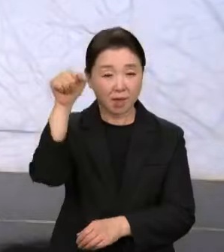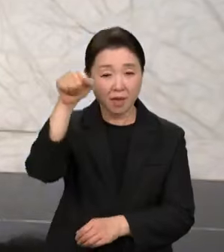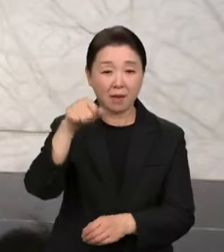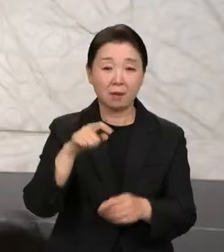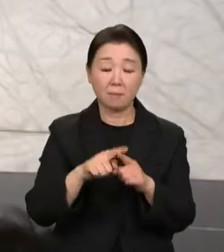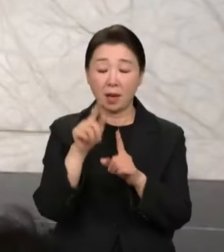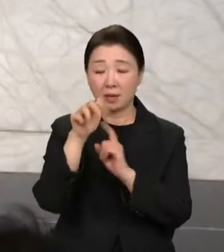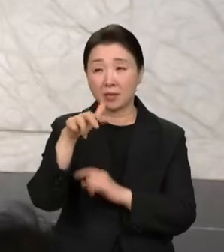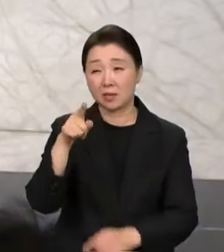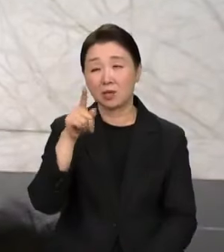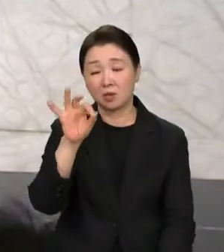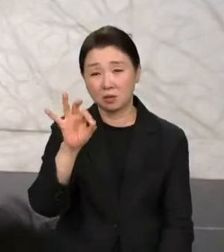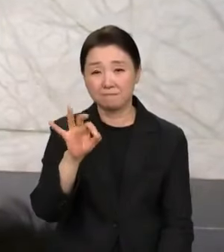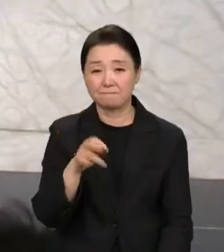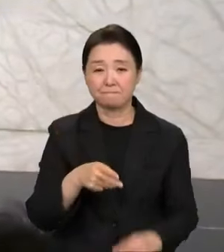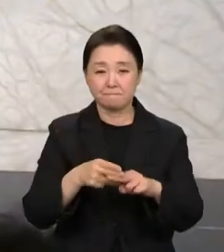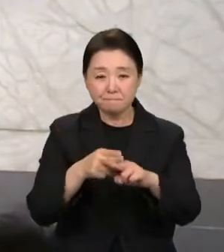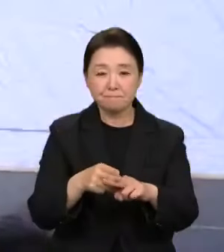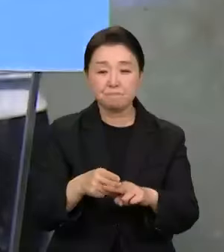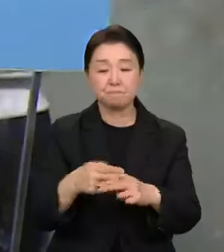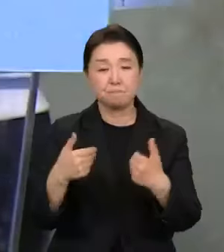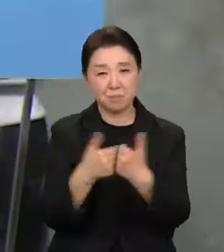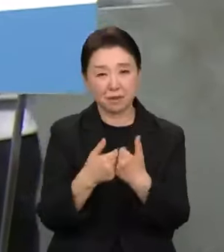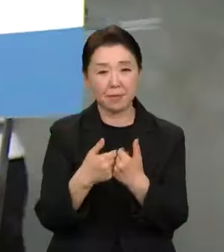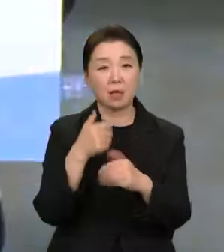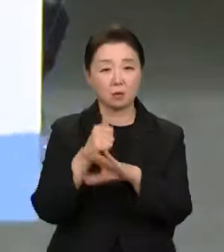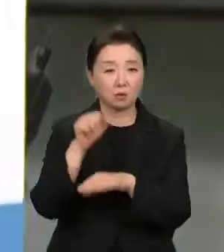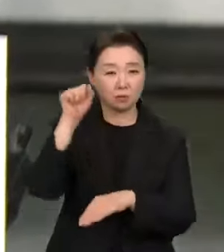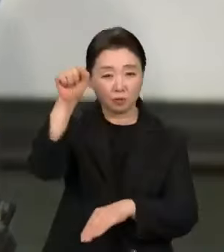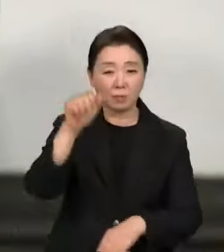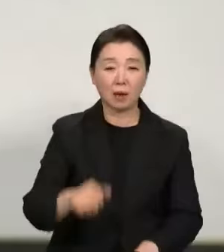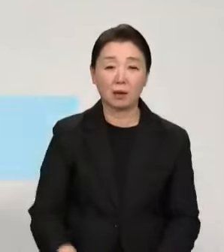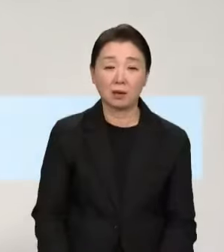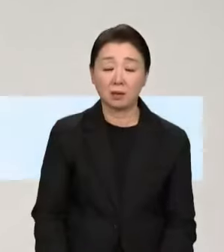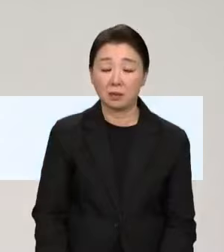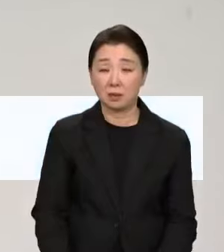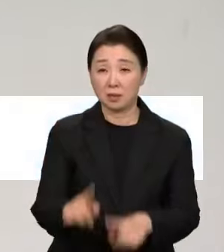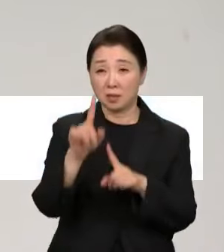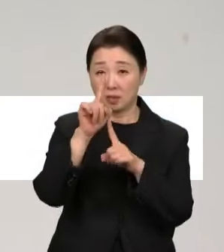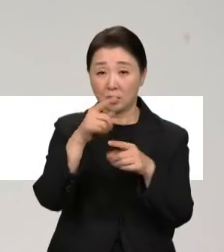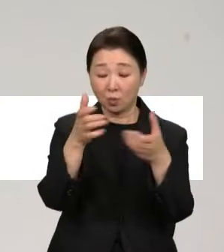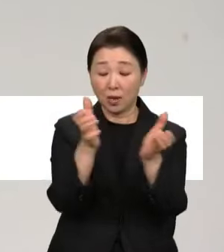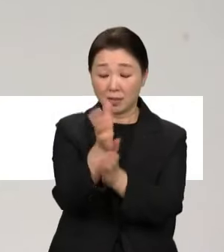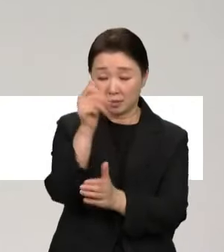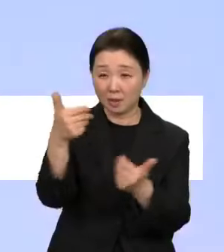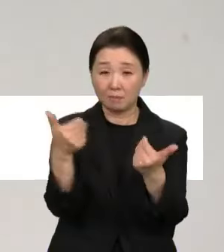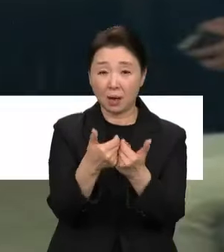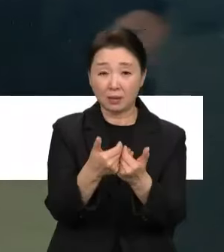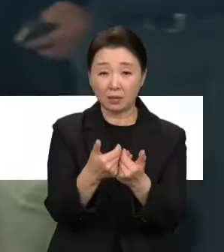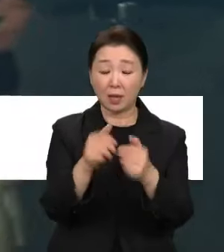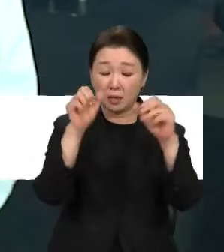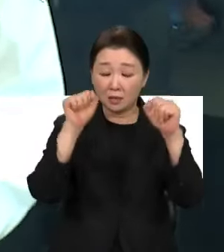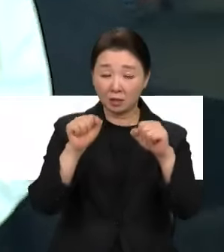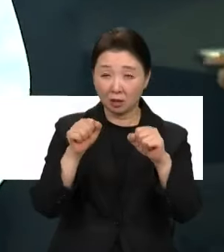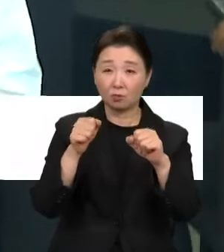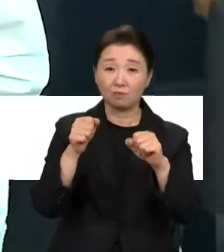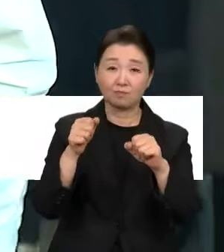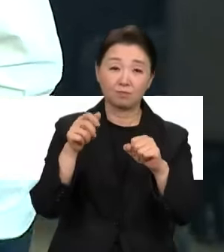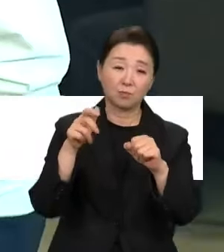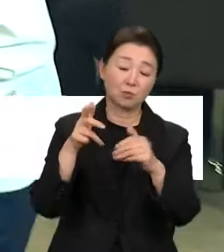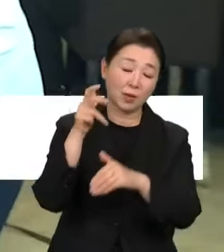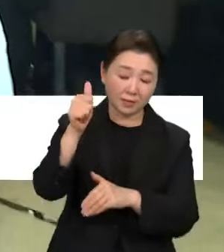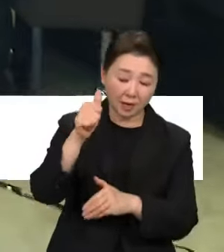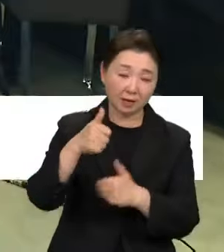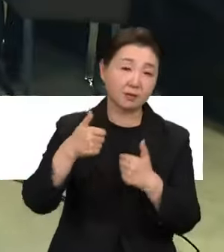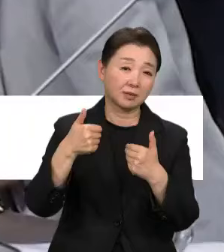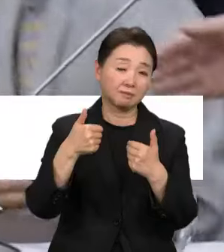독선과 독단에 대한 반발이 깔려 있습니다. 지금까지 이 회장 체제에 반대해 체육회장 선거에 뛰어든 후보는